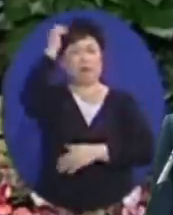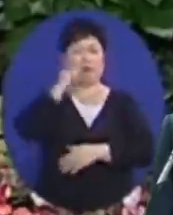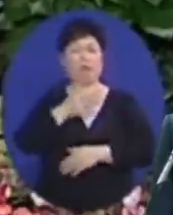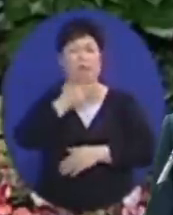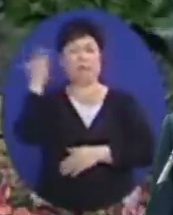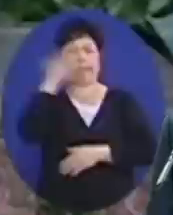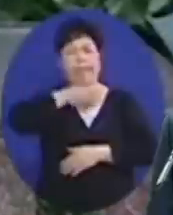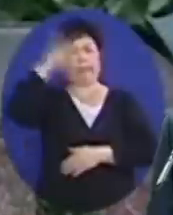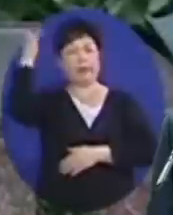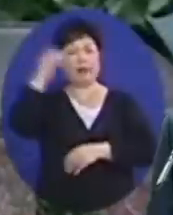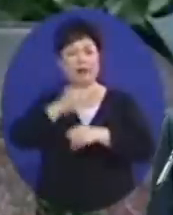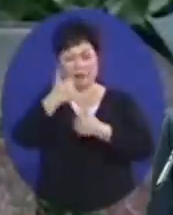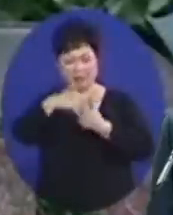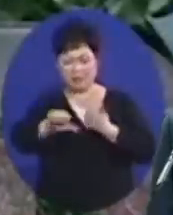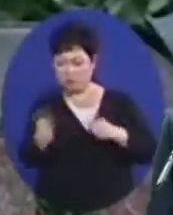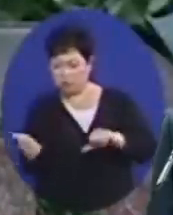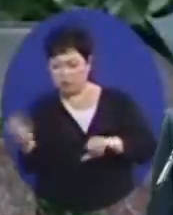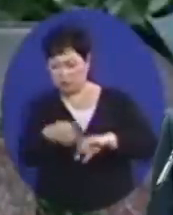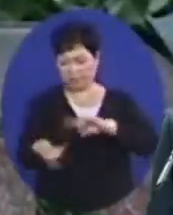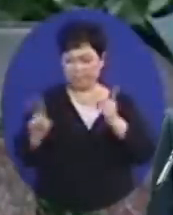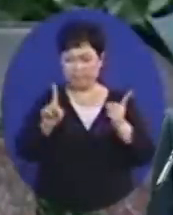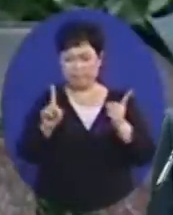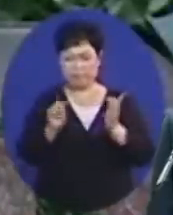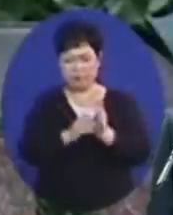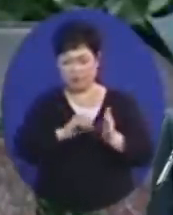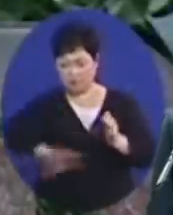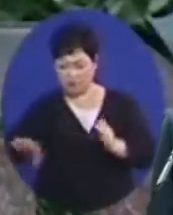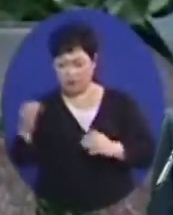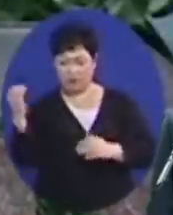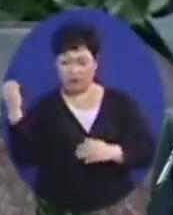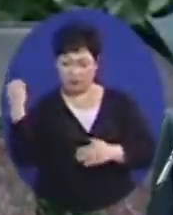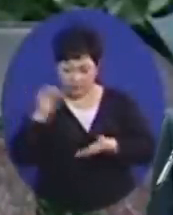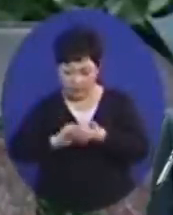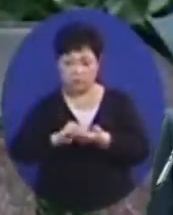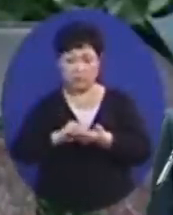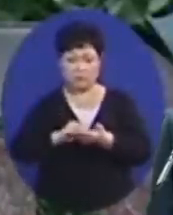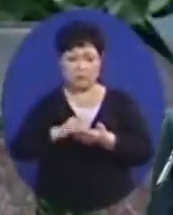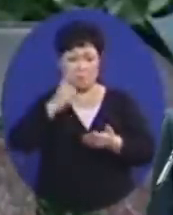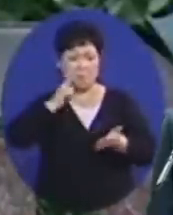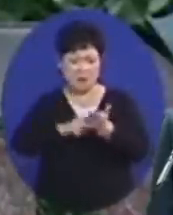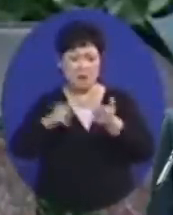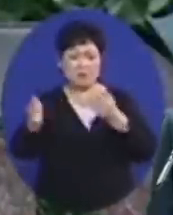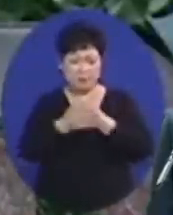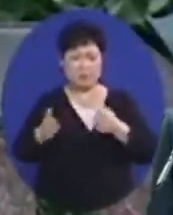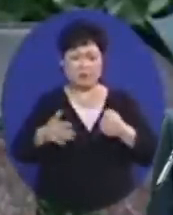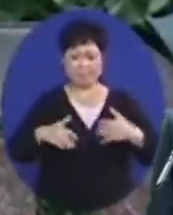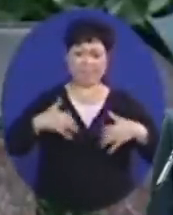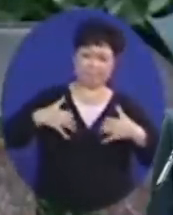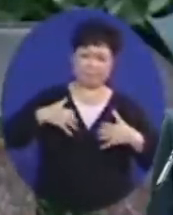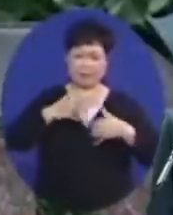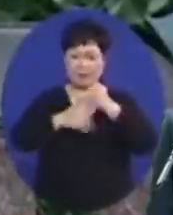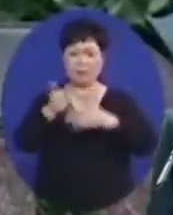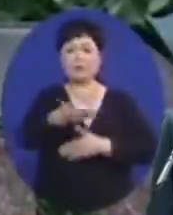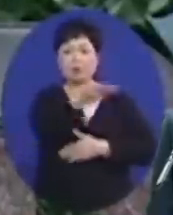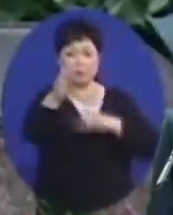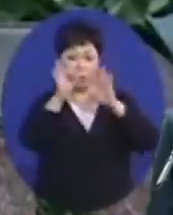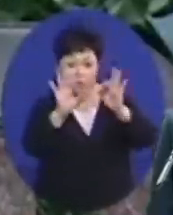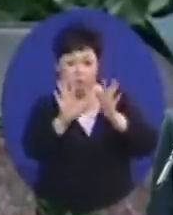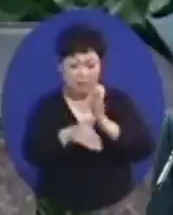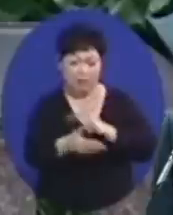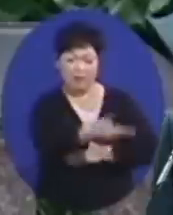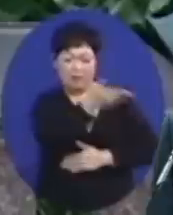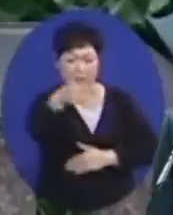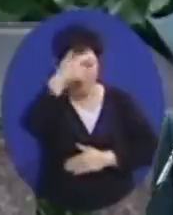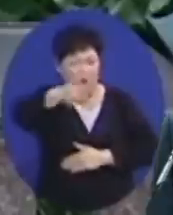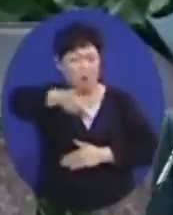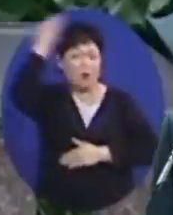아니하시고 나의 아들은 죽었다가 살아났으며 잃었다가 얻었으니 즐거워하는 것이 좋다. 하나님은 여러분 보실 때 여러분의